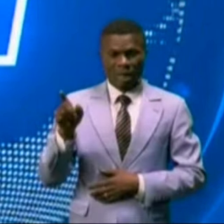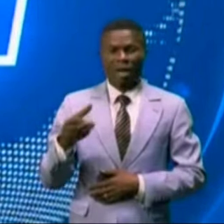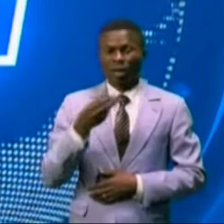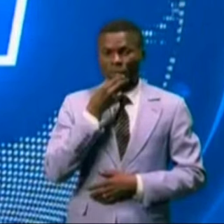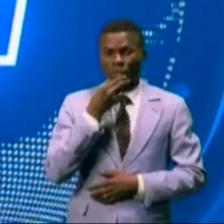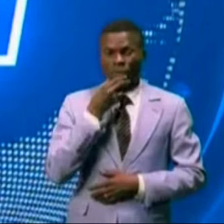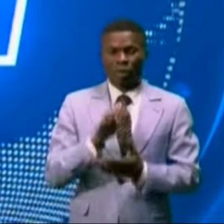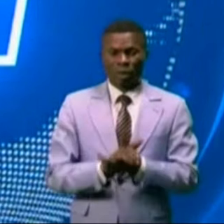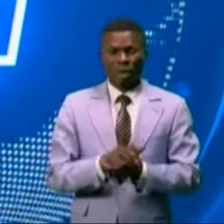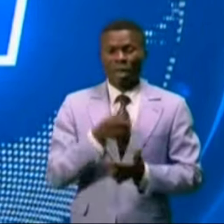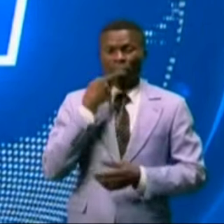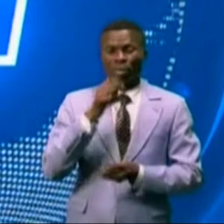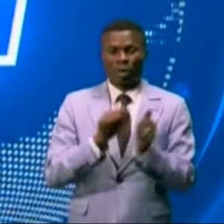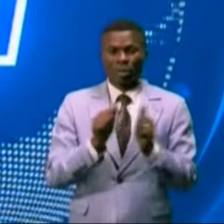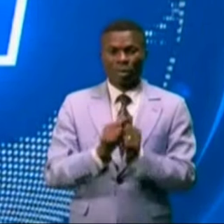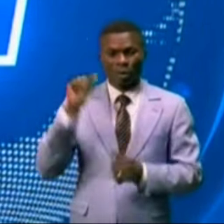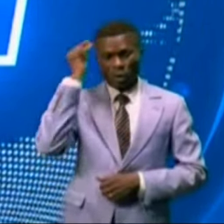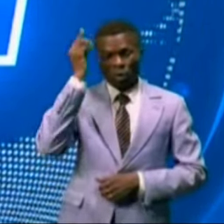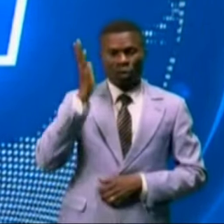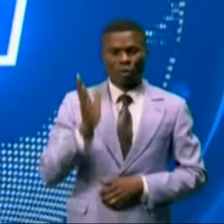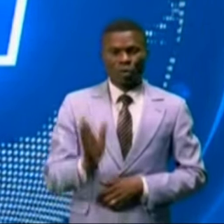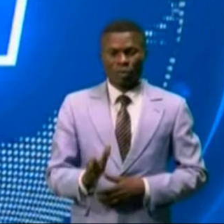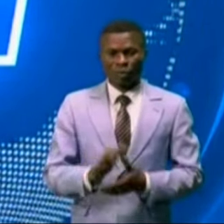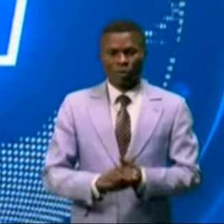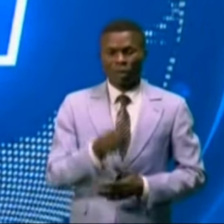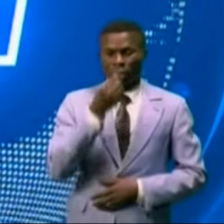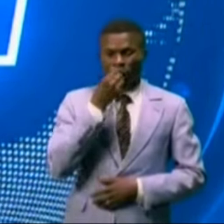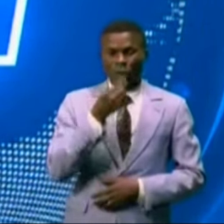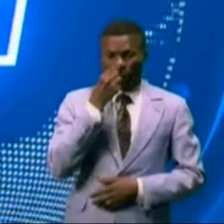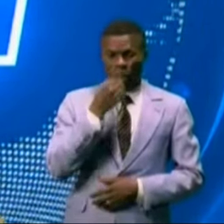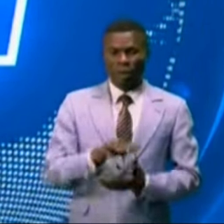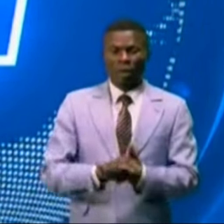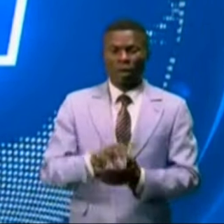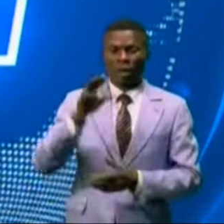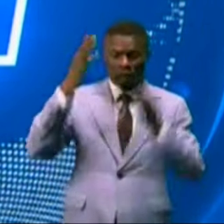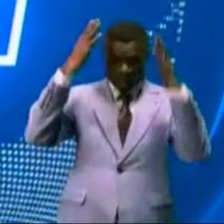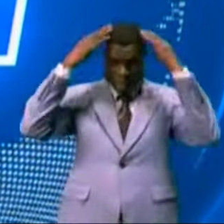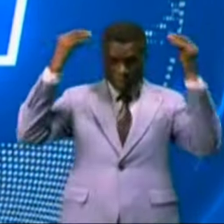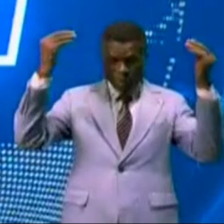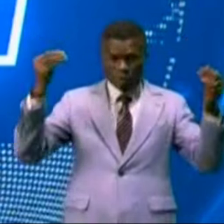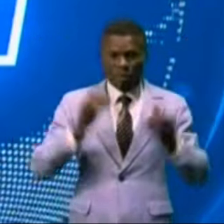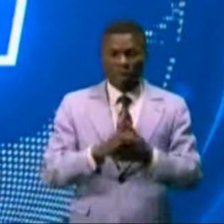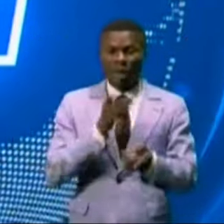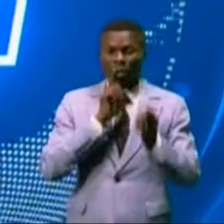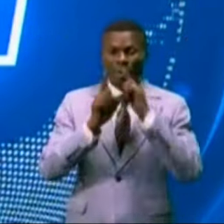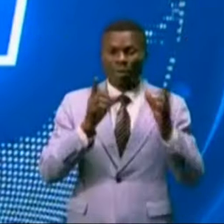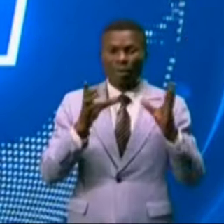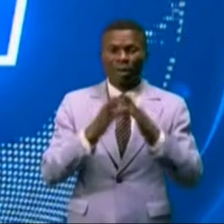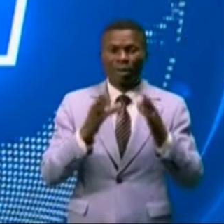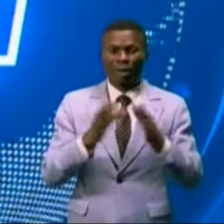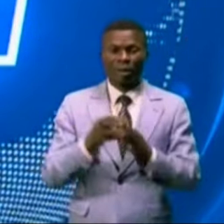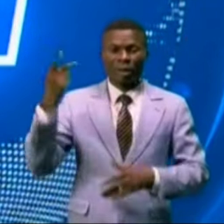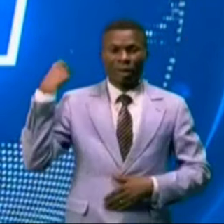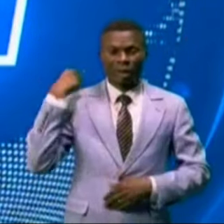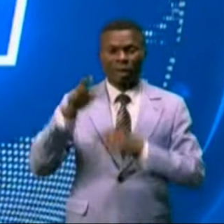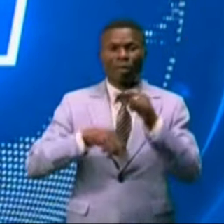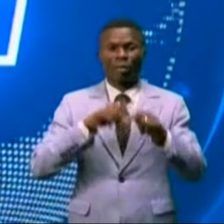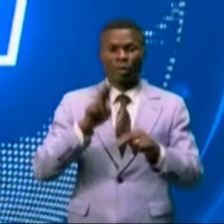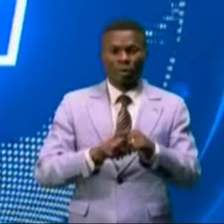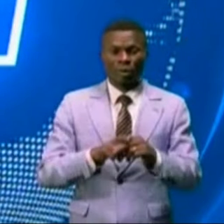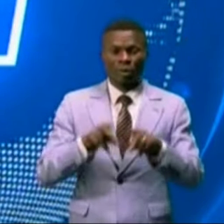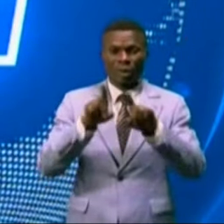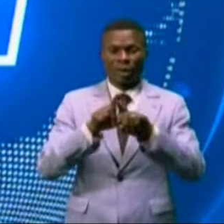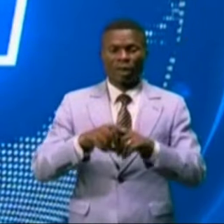Province pour parler du gouverneur Joseph Moïse qui a eu des échanges avec les députés nationaux et